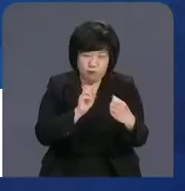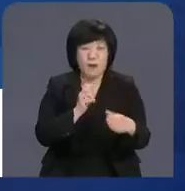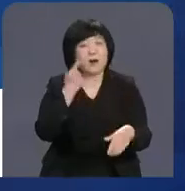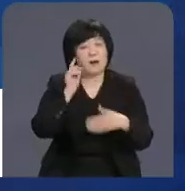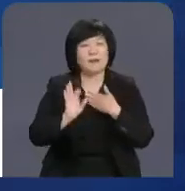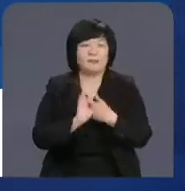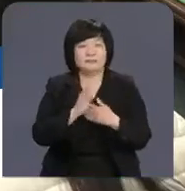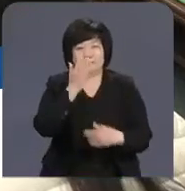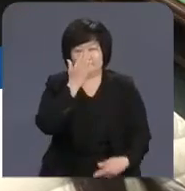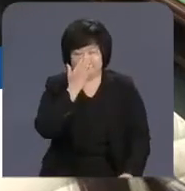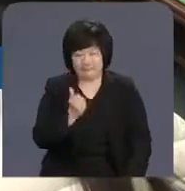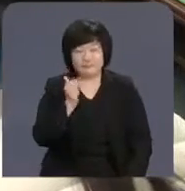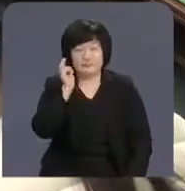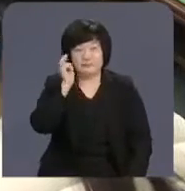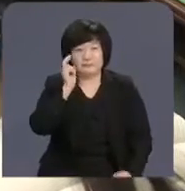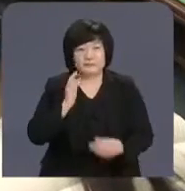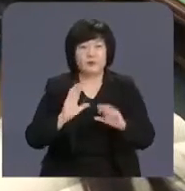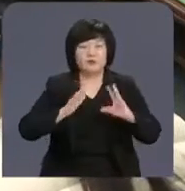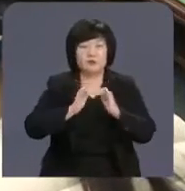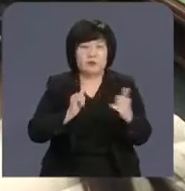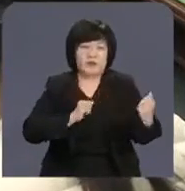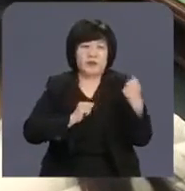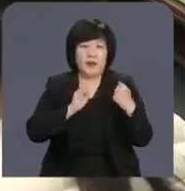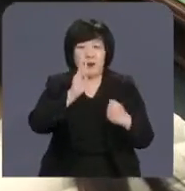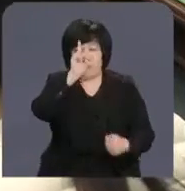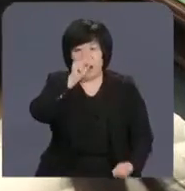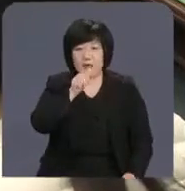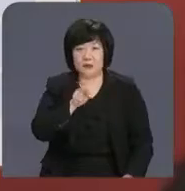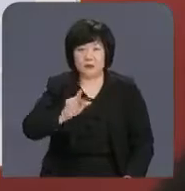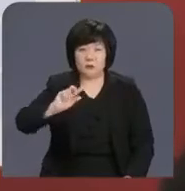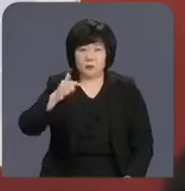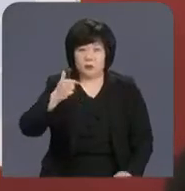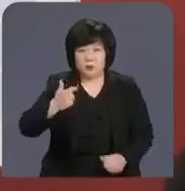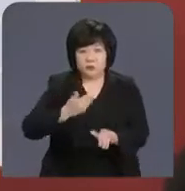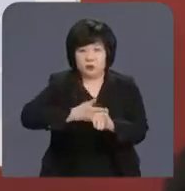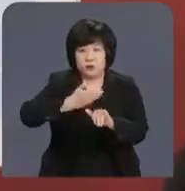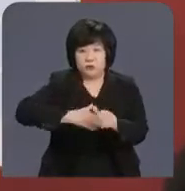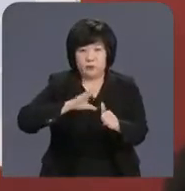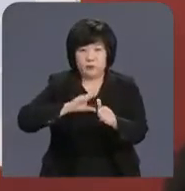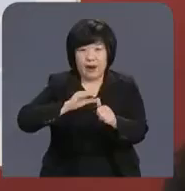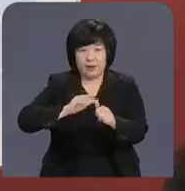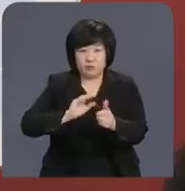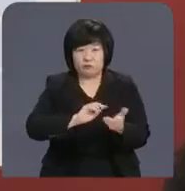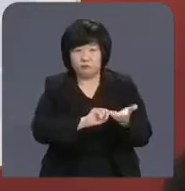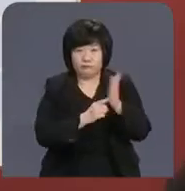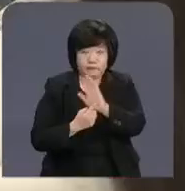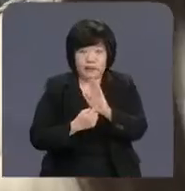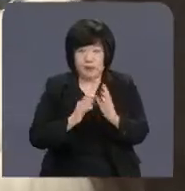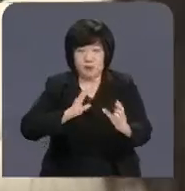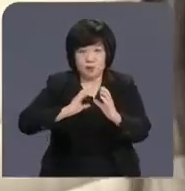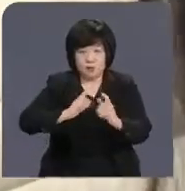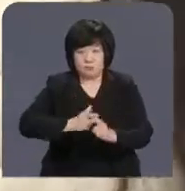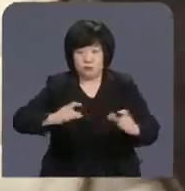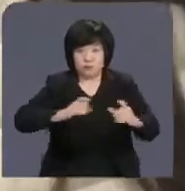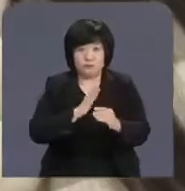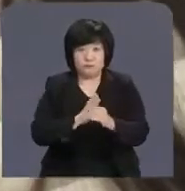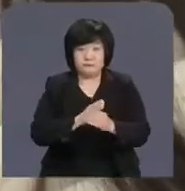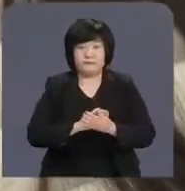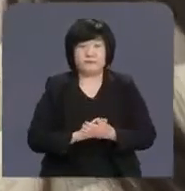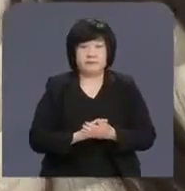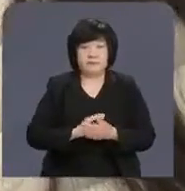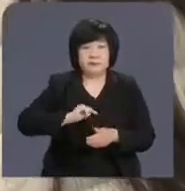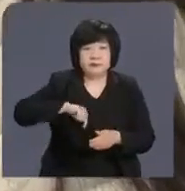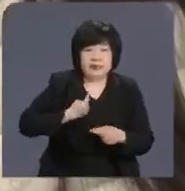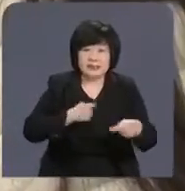재미가 없으니까. 국민의힘 박형준 후보도 유튜브 방송을 통해 소통의 장을 넓히고 있습니다.